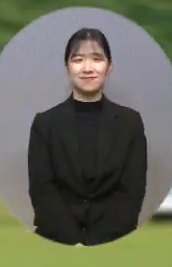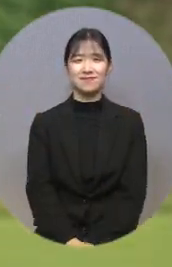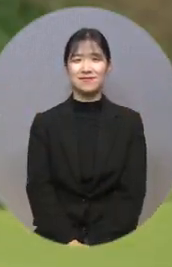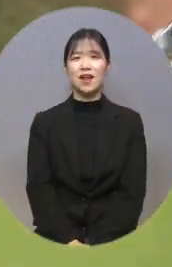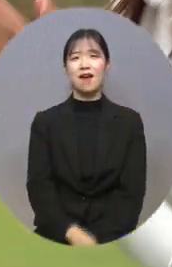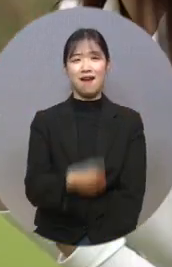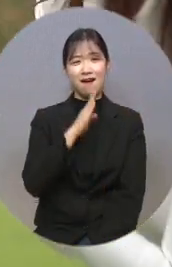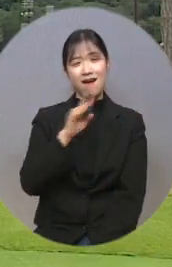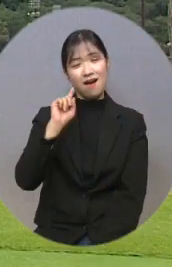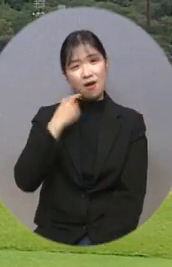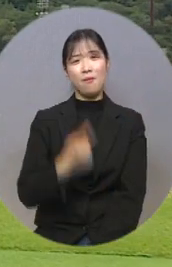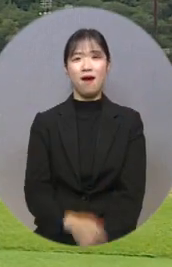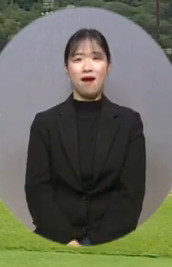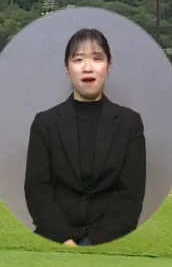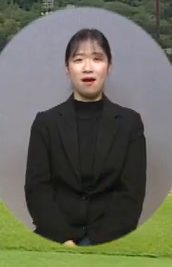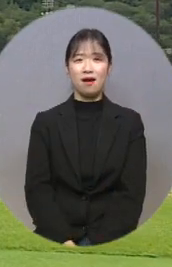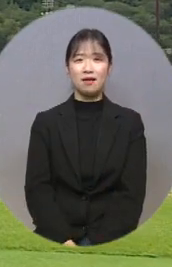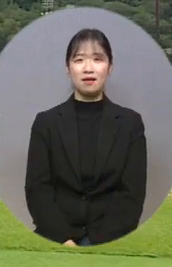너무 예뻐!